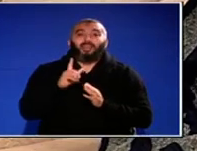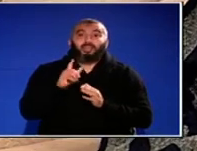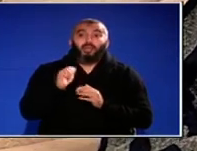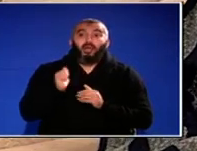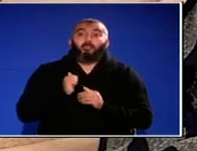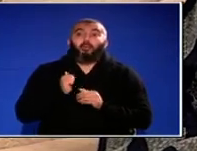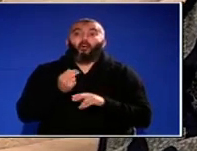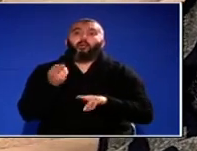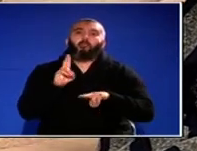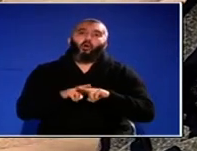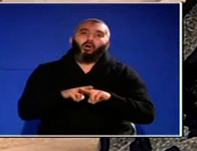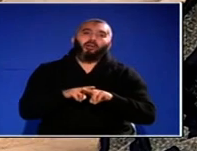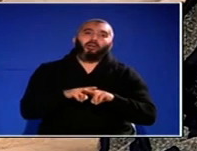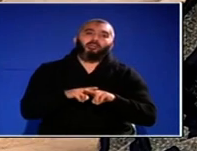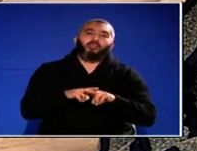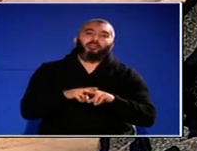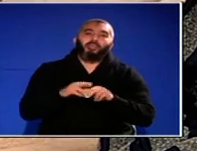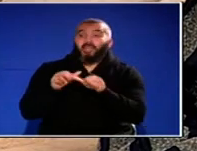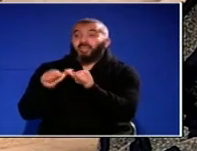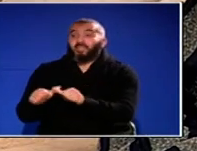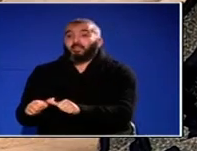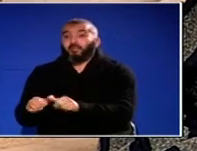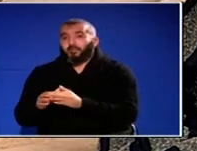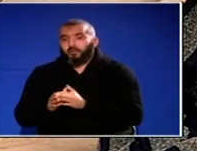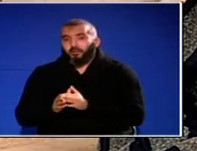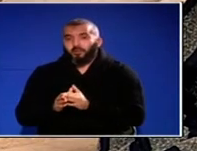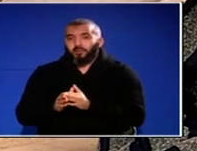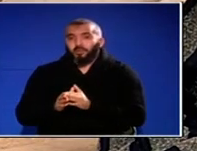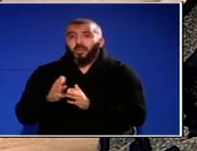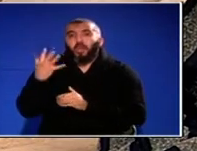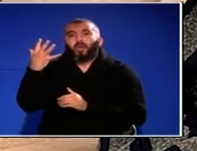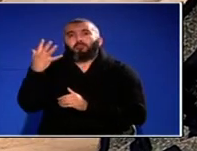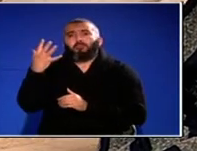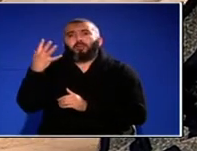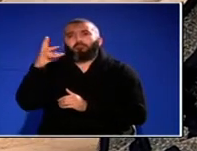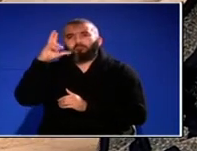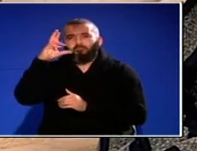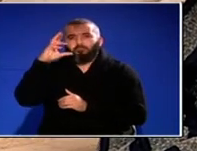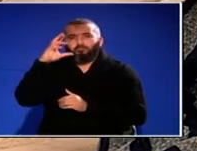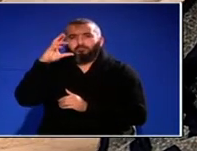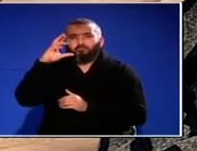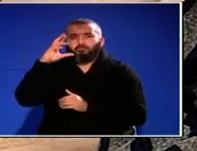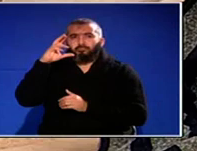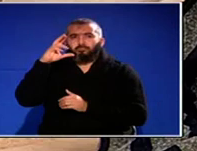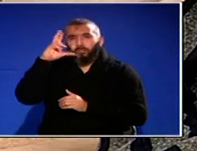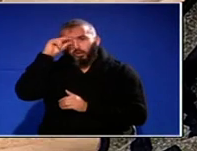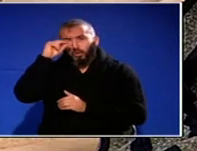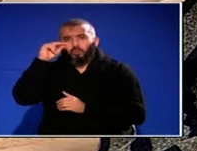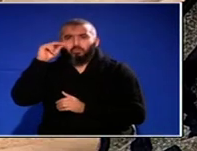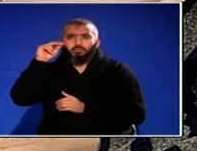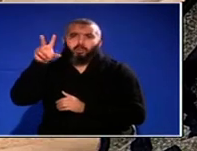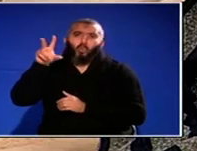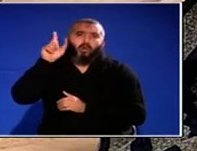ماتت وتركت هذا التي ماتت وتركت تركت يعني 5 أبناء وبنات. ثم بعد